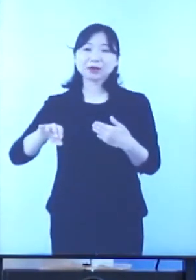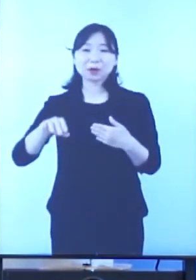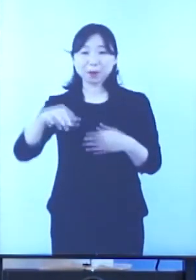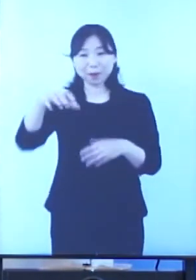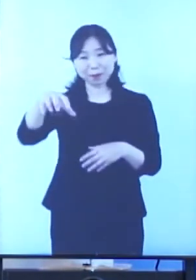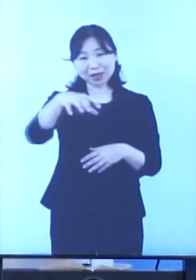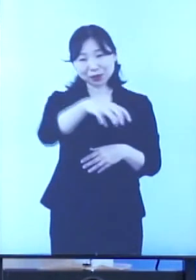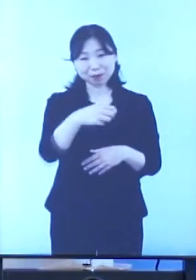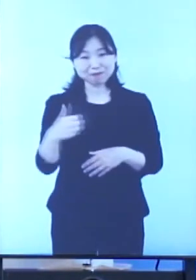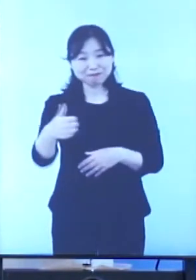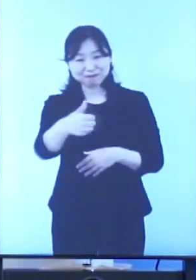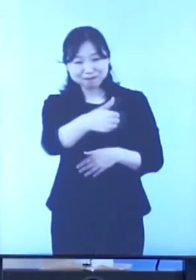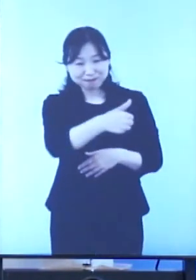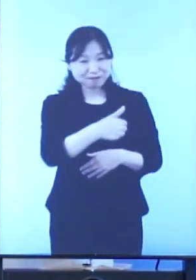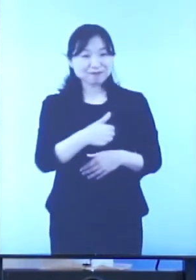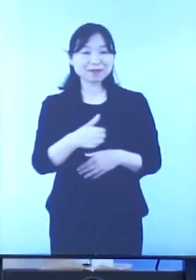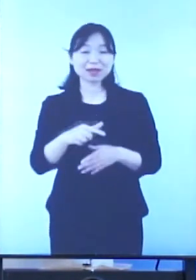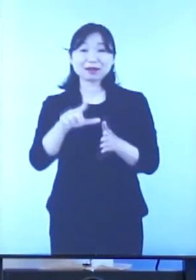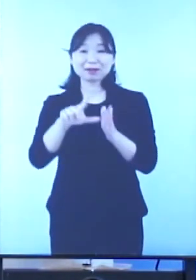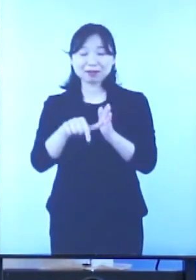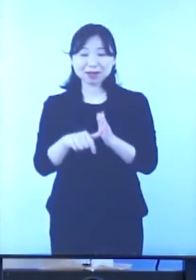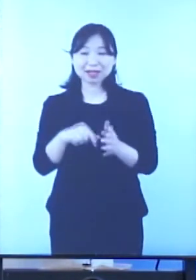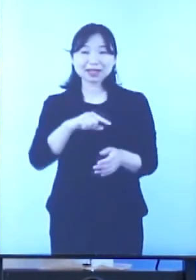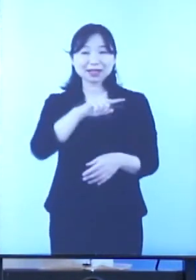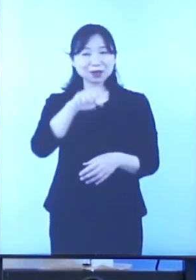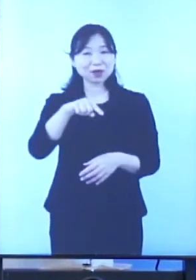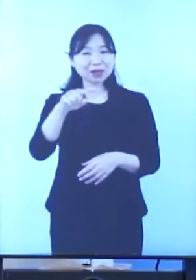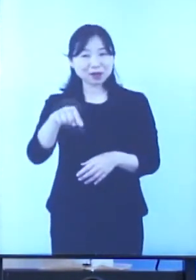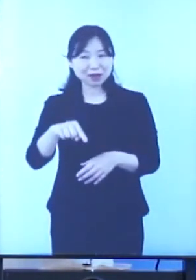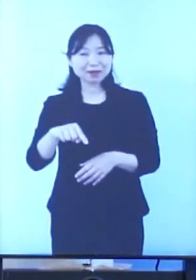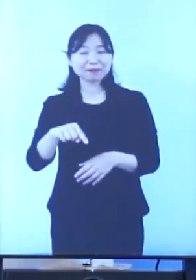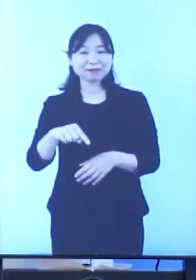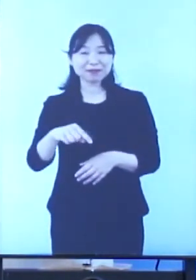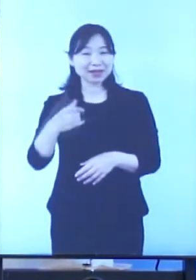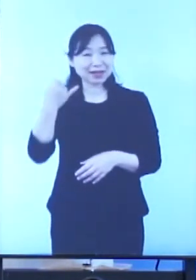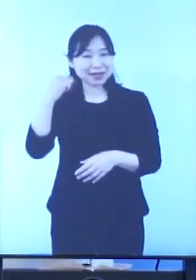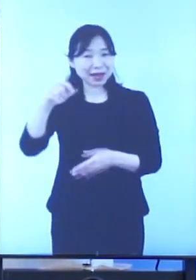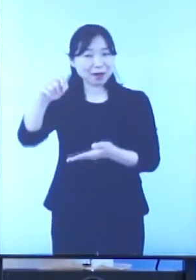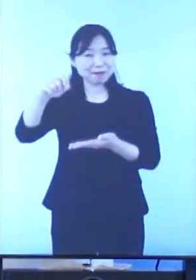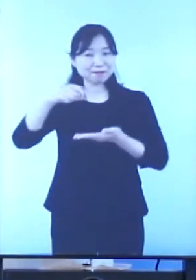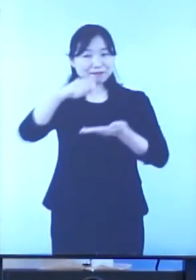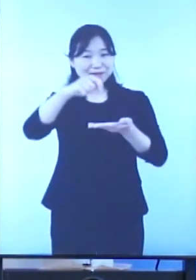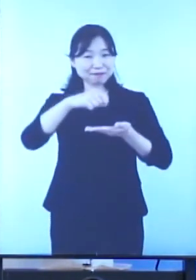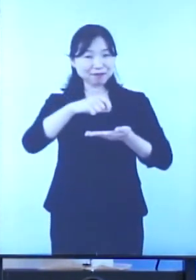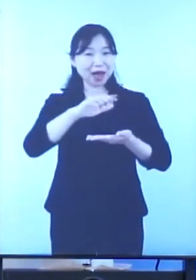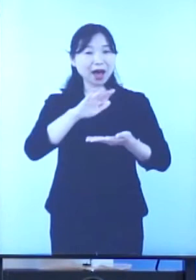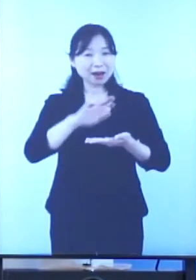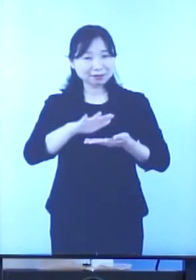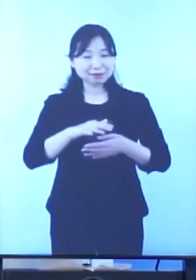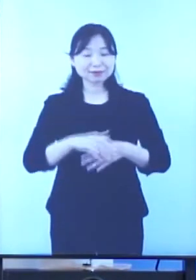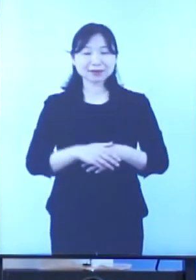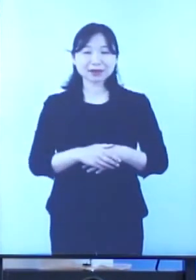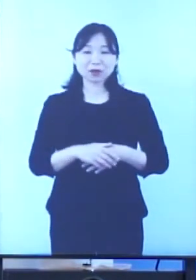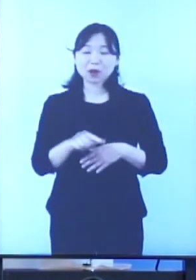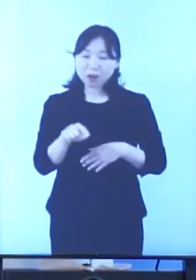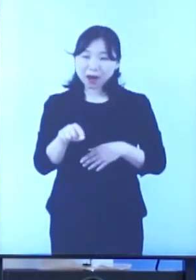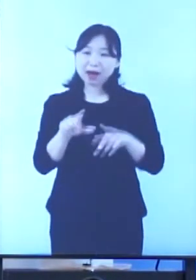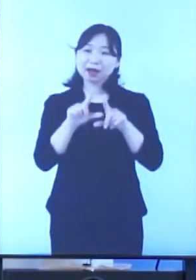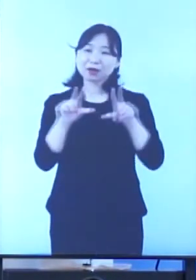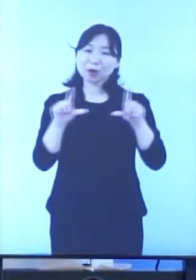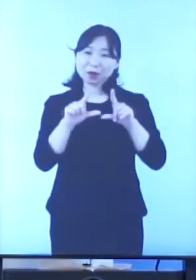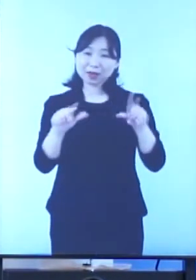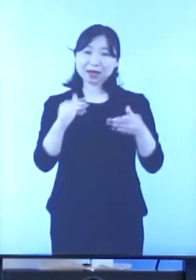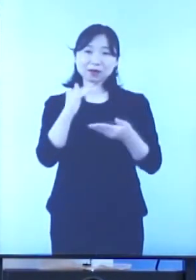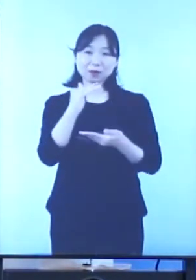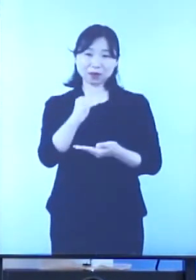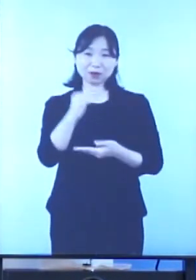を回っている時に時々聞かされることでありまして、はい、これはでも当然のことだろうと思